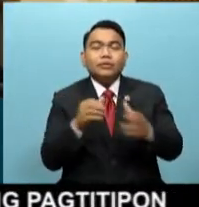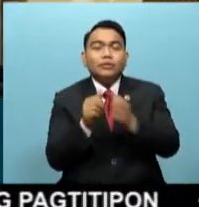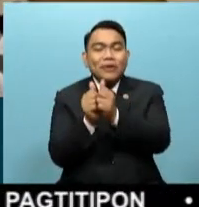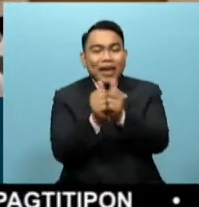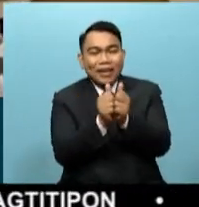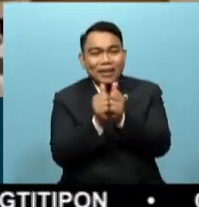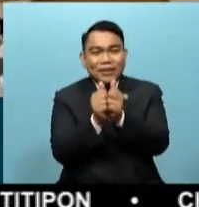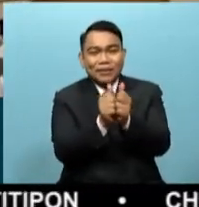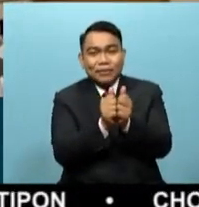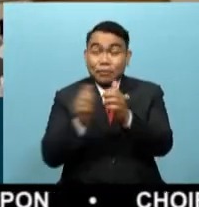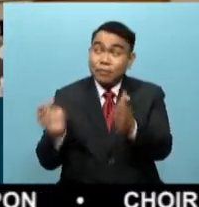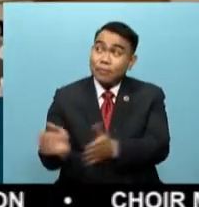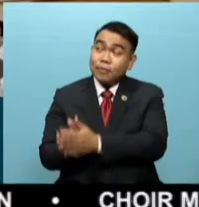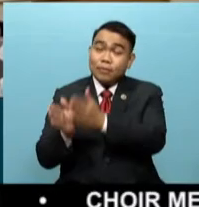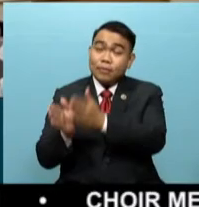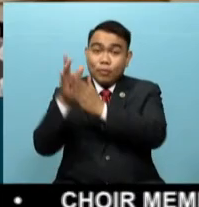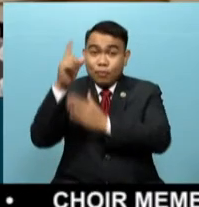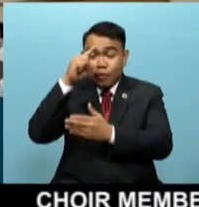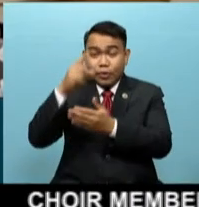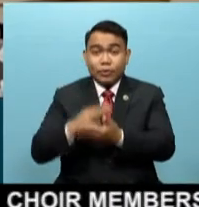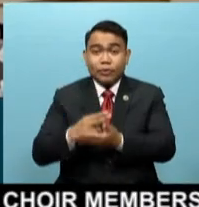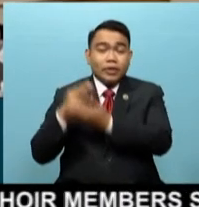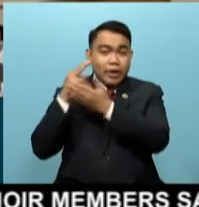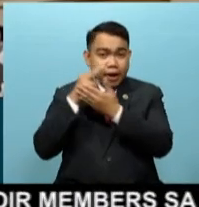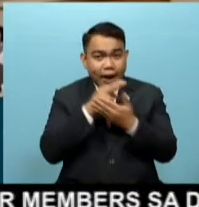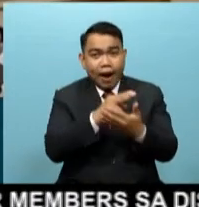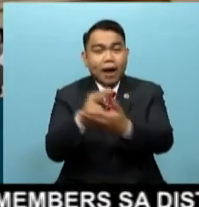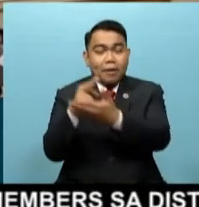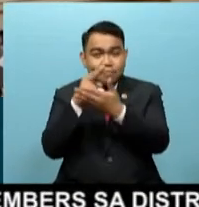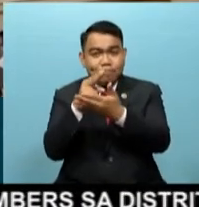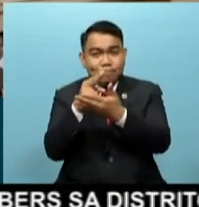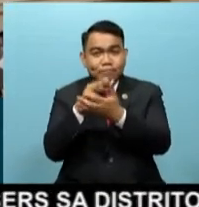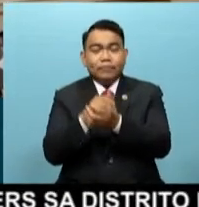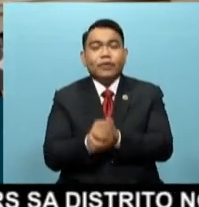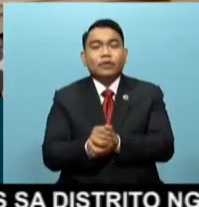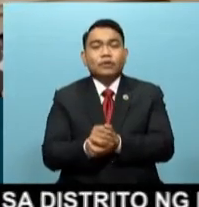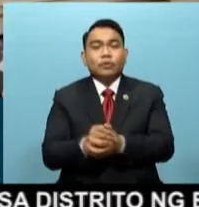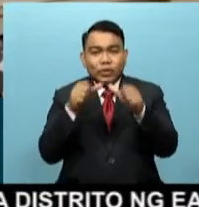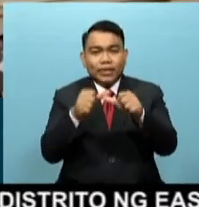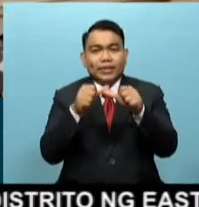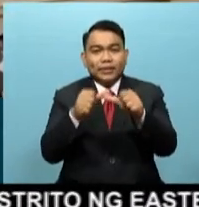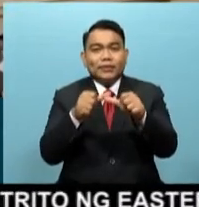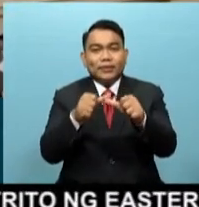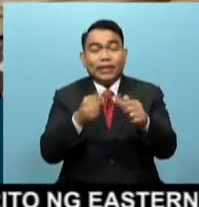kapatid sa patuloy niyang pagtulong sa kanila upang mamalagi sa kanilang kahalalan.